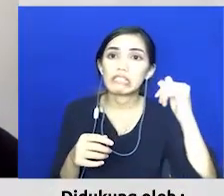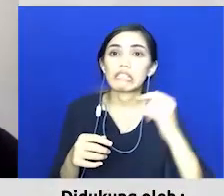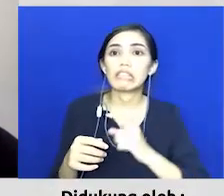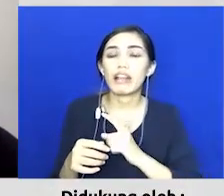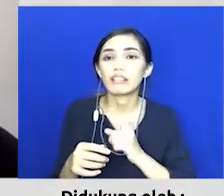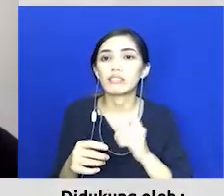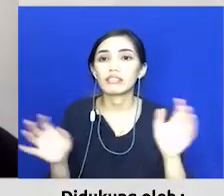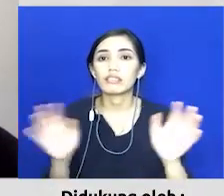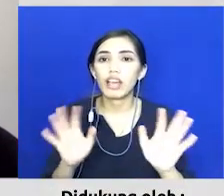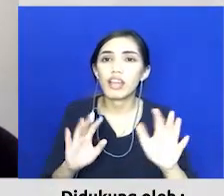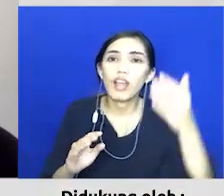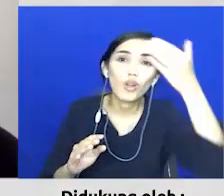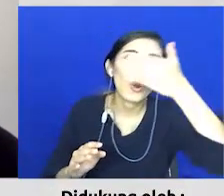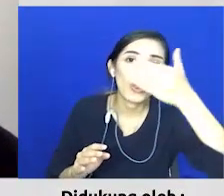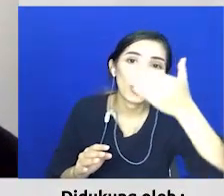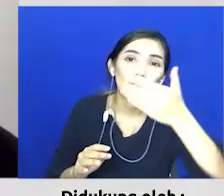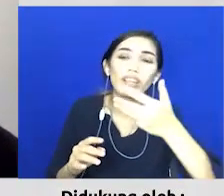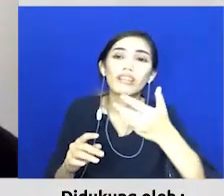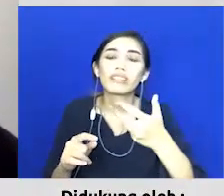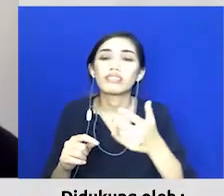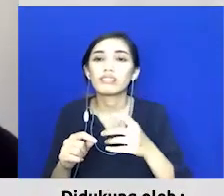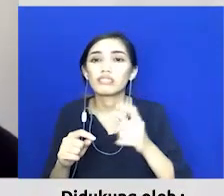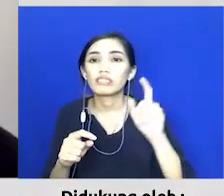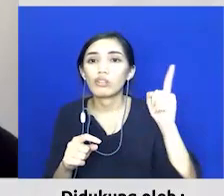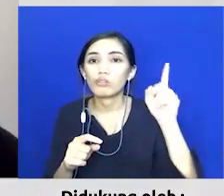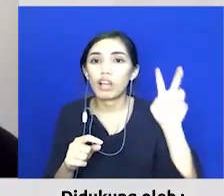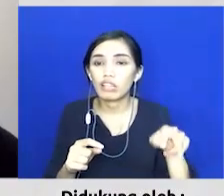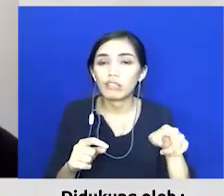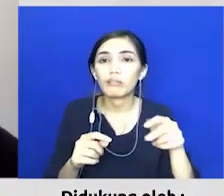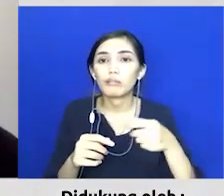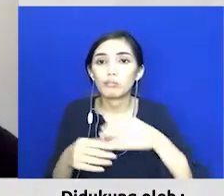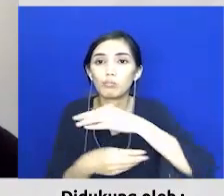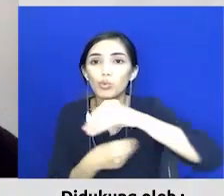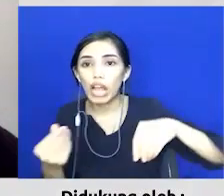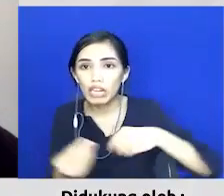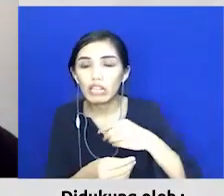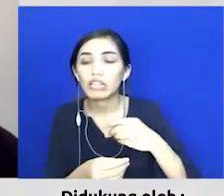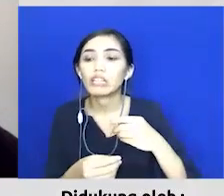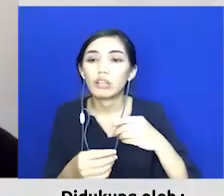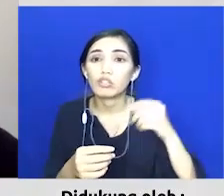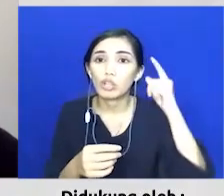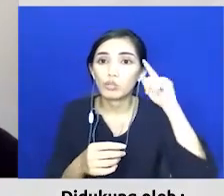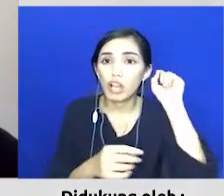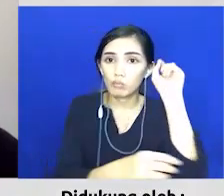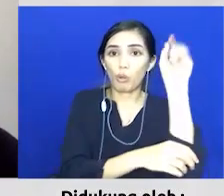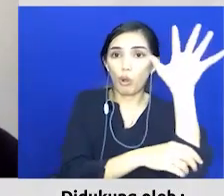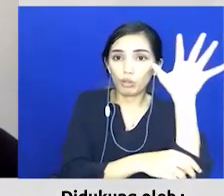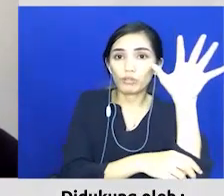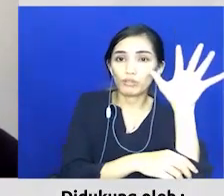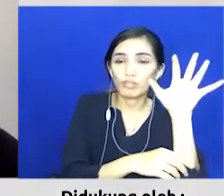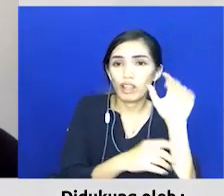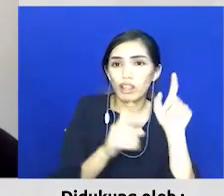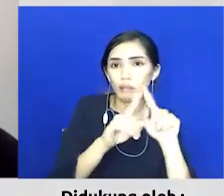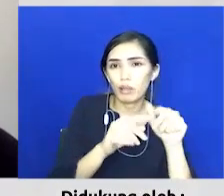kalau yang bagus dalam arti kata bisnis ini ya, ada tukang catut, ada apa yang dapat